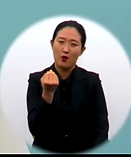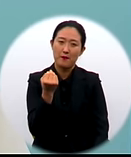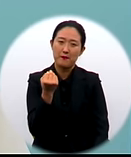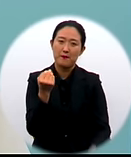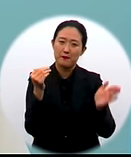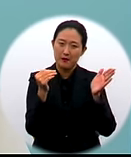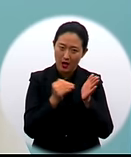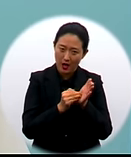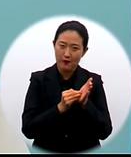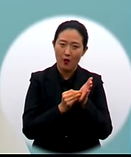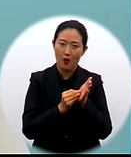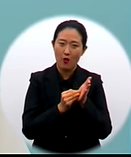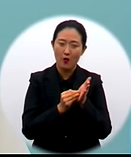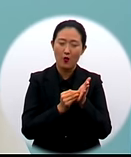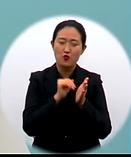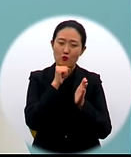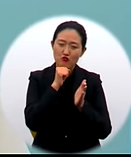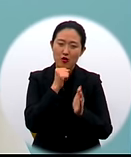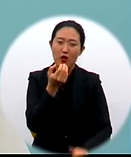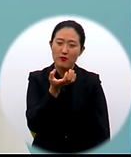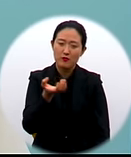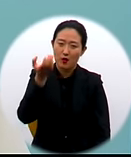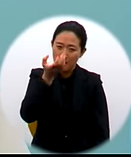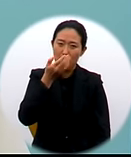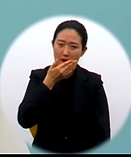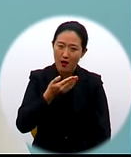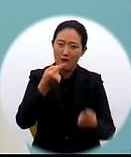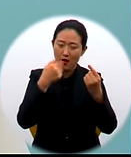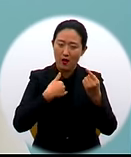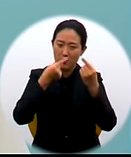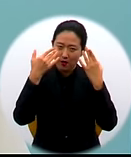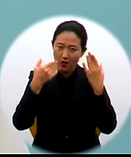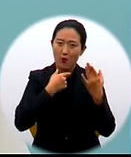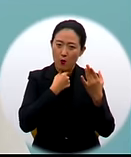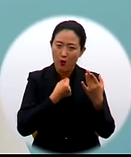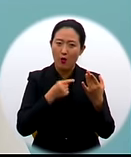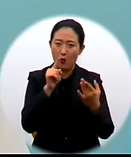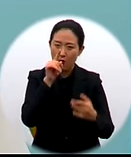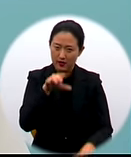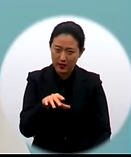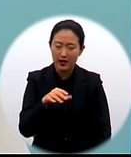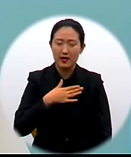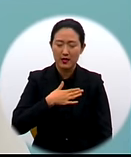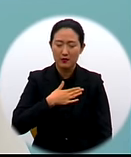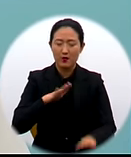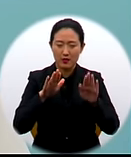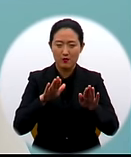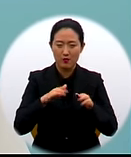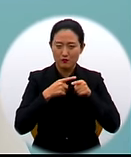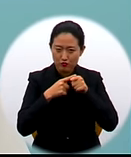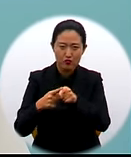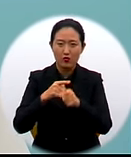이만큼이 나올 거고 그럼 나는 이번에 무조건 요만큼이 나와야. 그래서 나의 목표가 설정되는 맥락을 어떤 맥락에서 내가 이